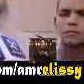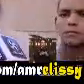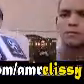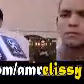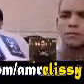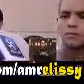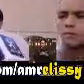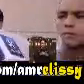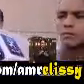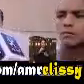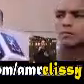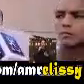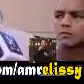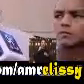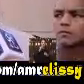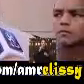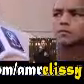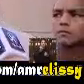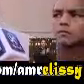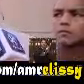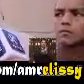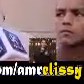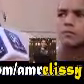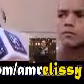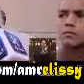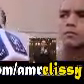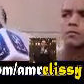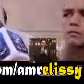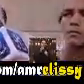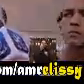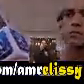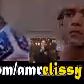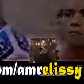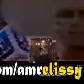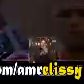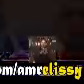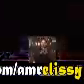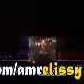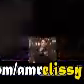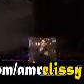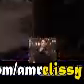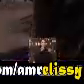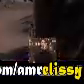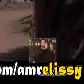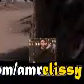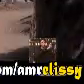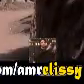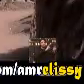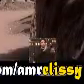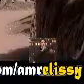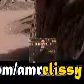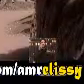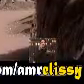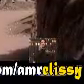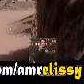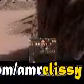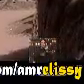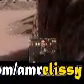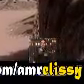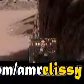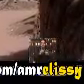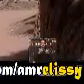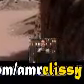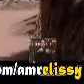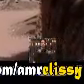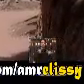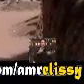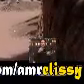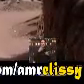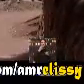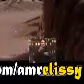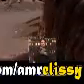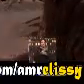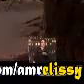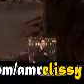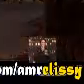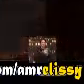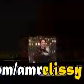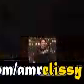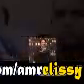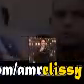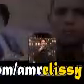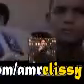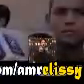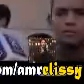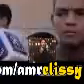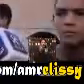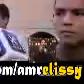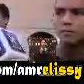هتلاقي حوالي 50 فدان الناحيه دي ما بيشربوش، لان المايه من هناك واقفه. ده زائد الزباله، الناس هتحط زبالتها فين؟ ما فيش